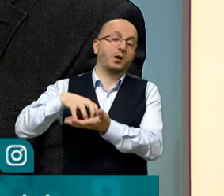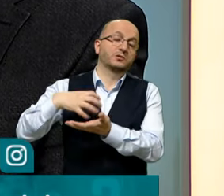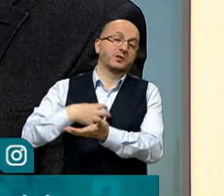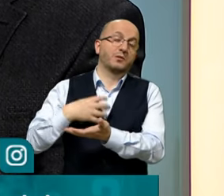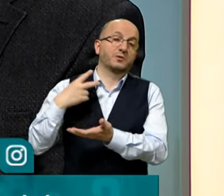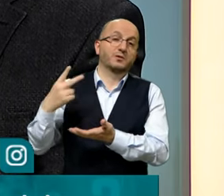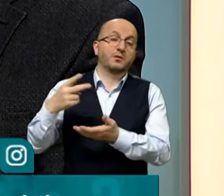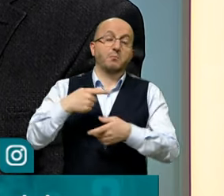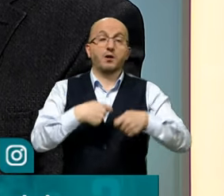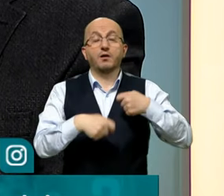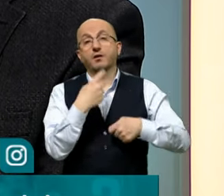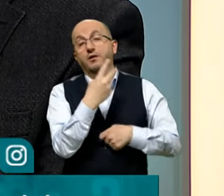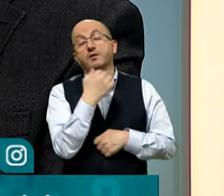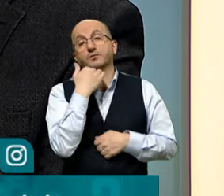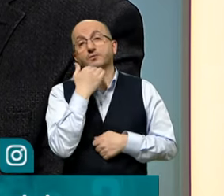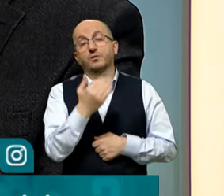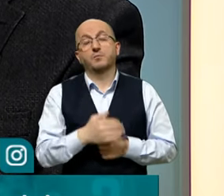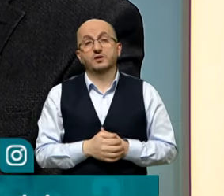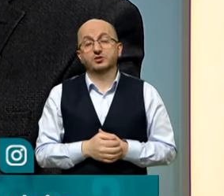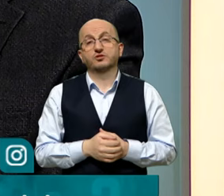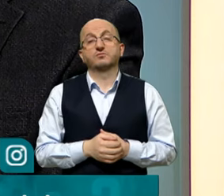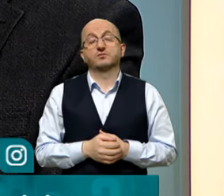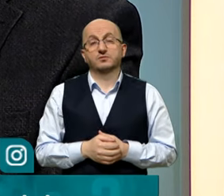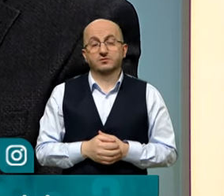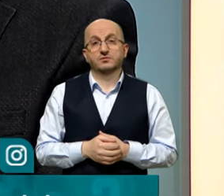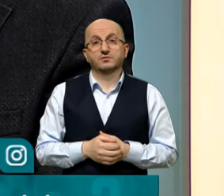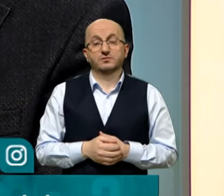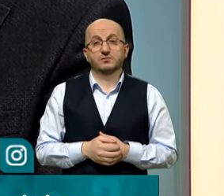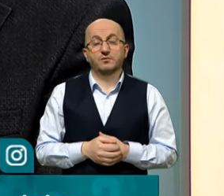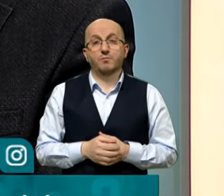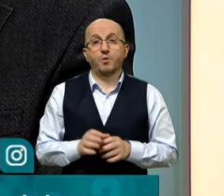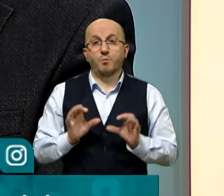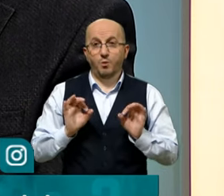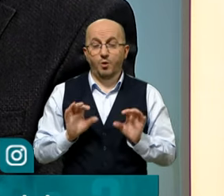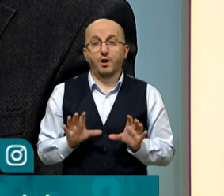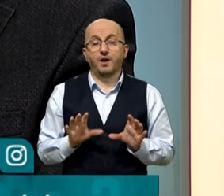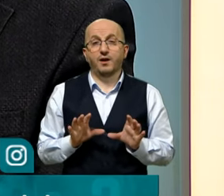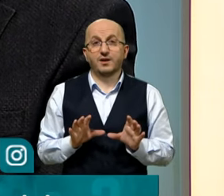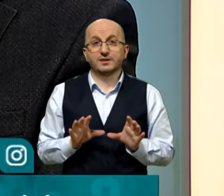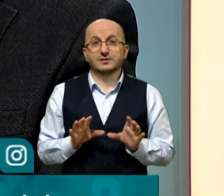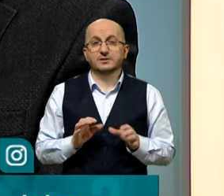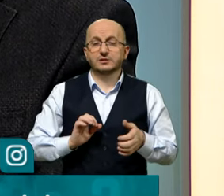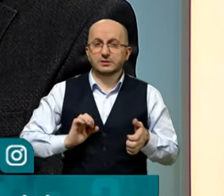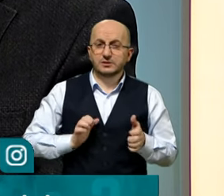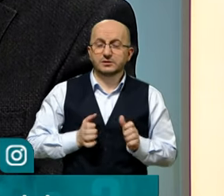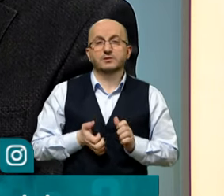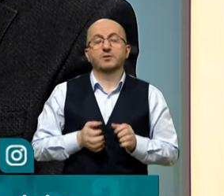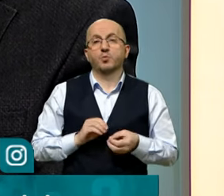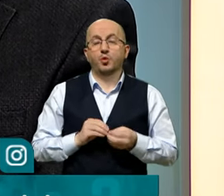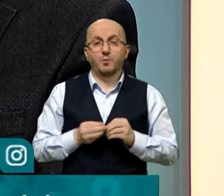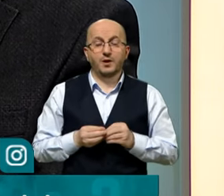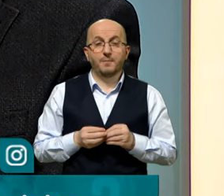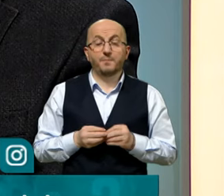yani bankaya ait olmaz Eyvallah işletmeci ait olmaz bu böyle bir bu sıkıntı bir